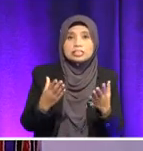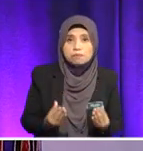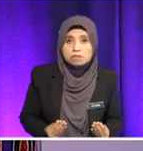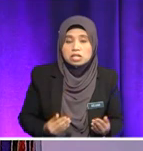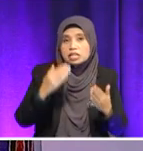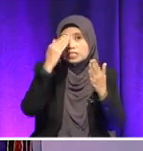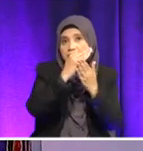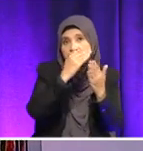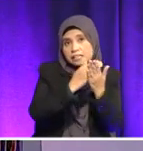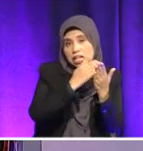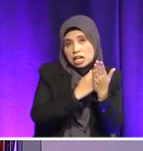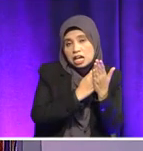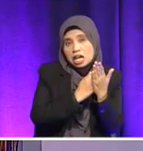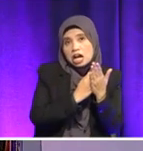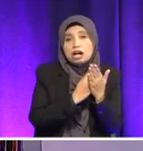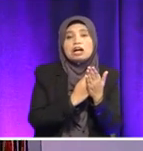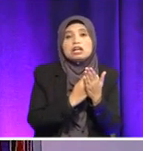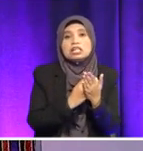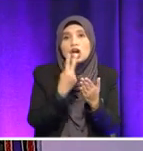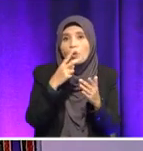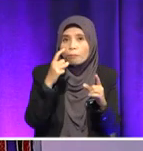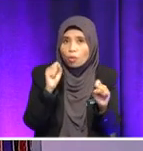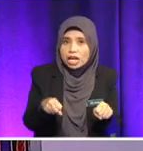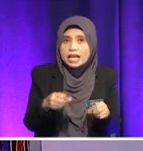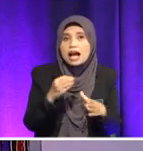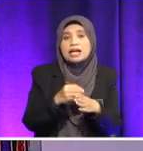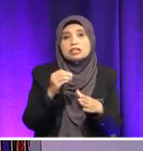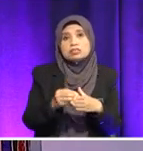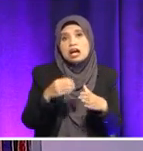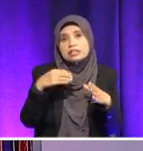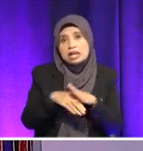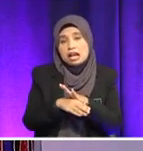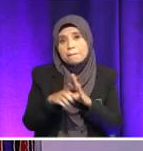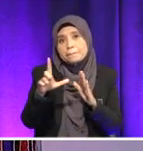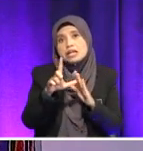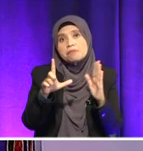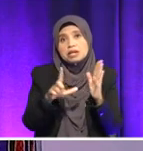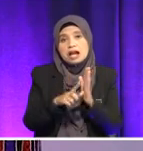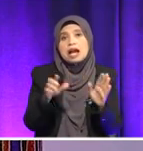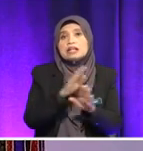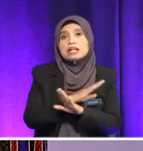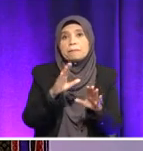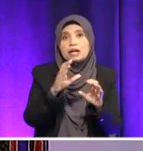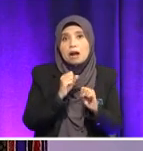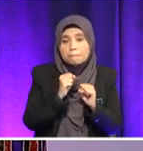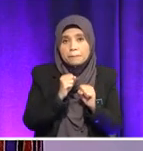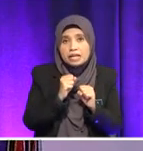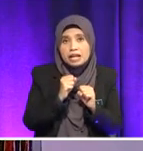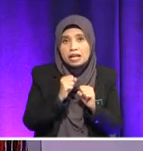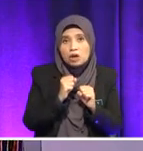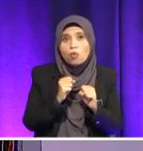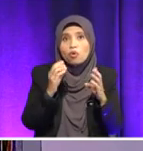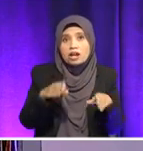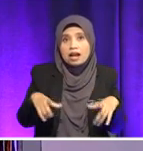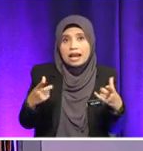Adakah cadangan itu relevan dan boleh dimasukkan dalam lembaga tampel mengambil hak orang lain dan tidak